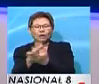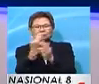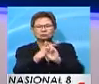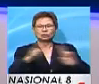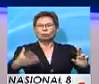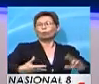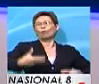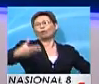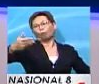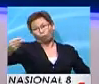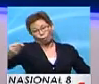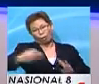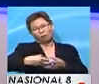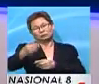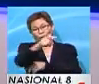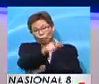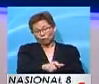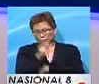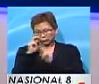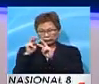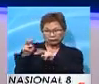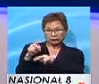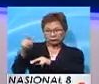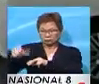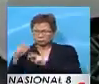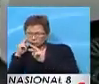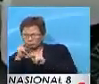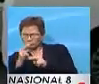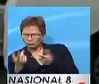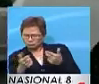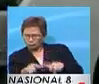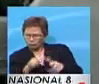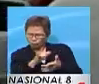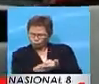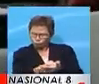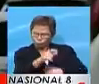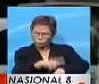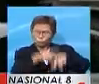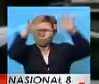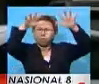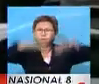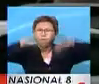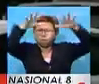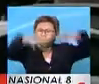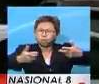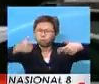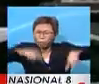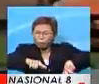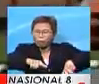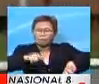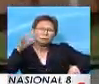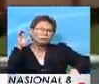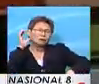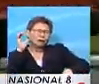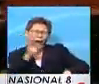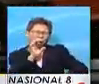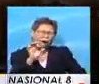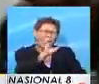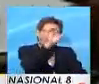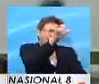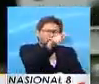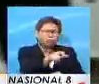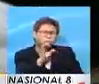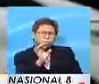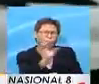untuk keluar menurut seorang saksi beliau menyedari kejadian yang berlaku ketika hujan lebat itu sebaik mendengar jeritan